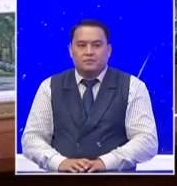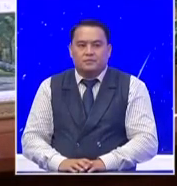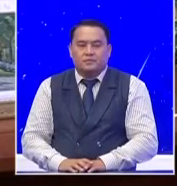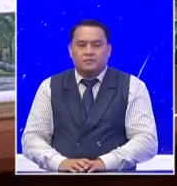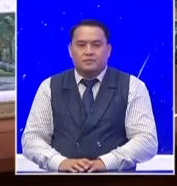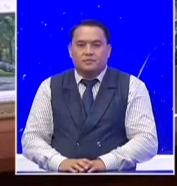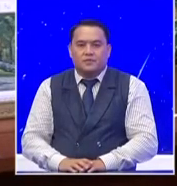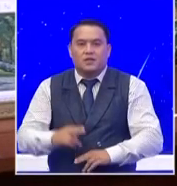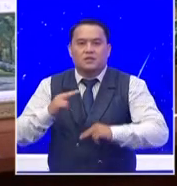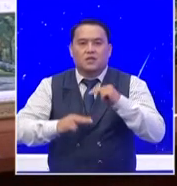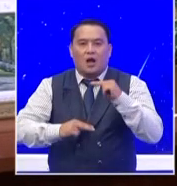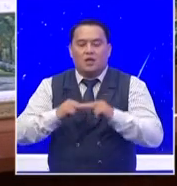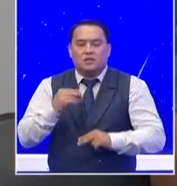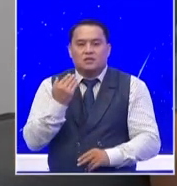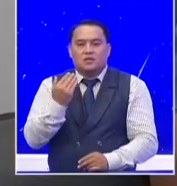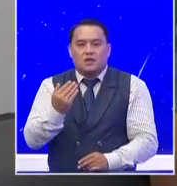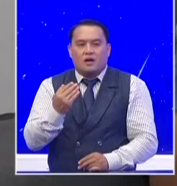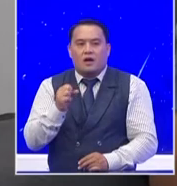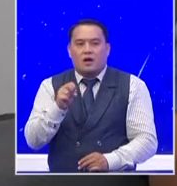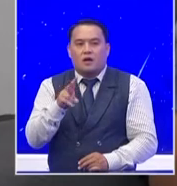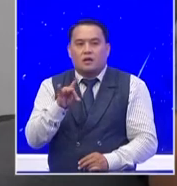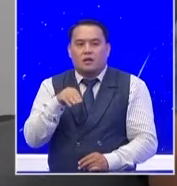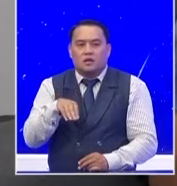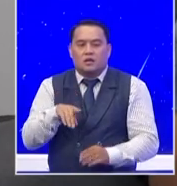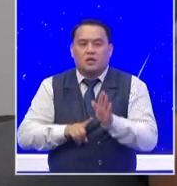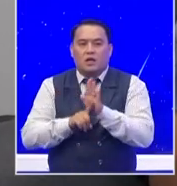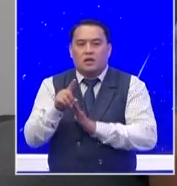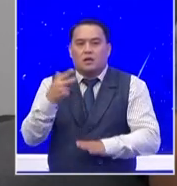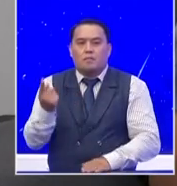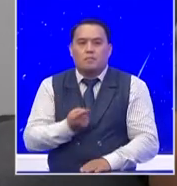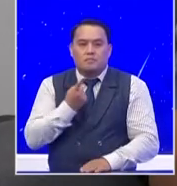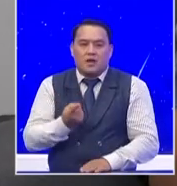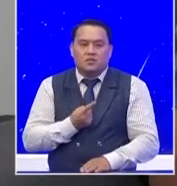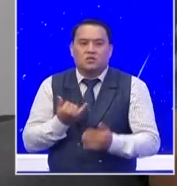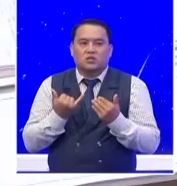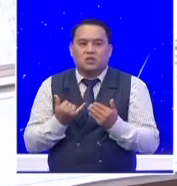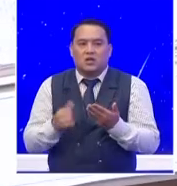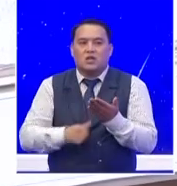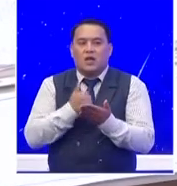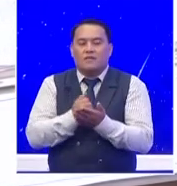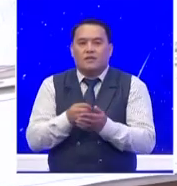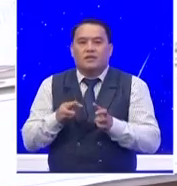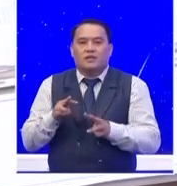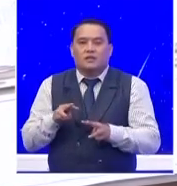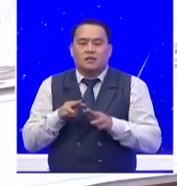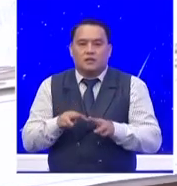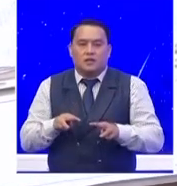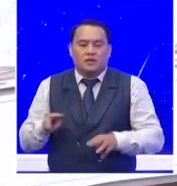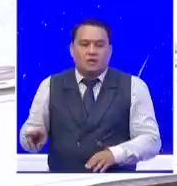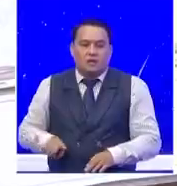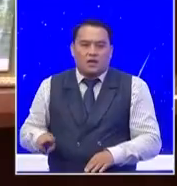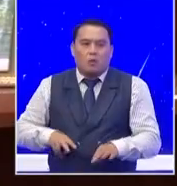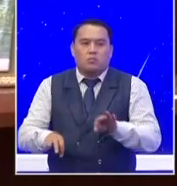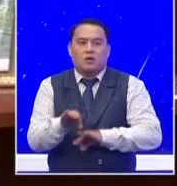Кайрат Киреев в строительстве более 30 лет. Трудовую деятельность начинал мастером, а сейчас уже генеральный директор собственной строительной компании и